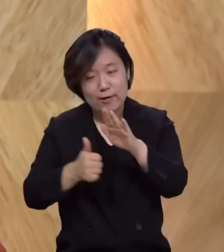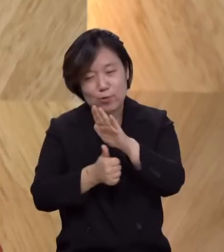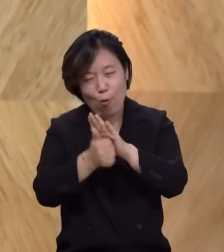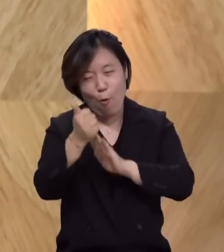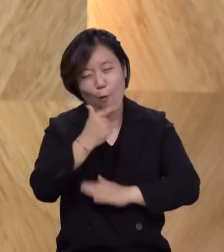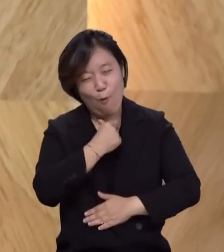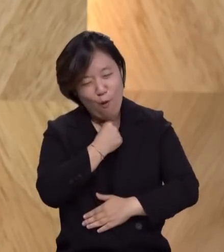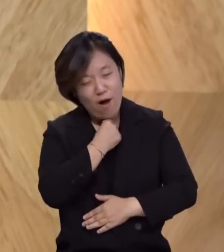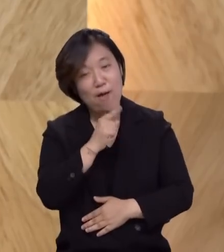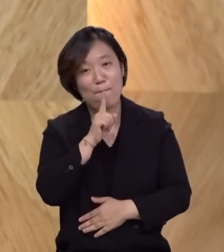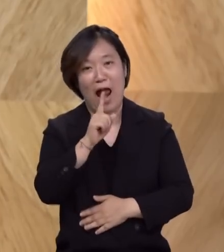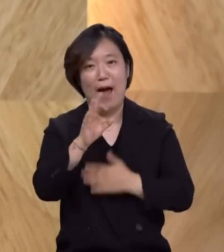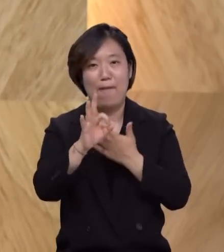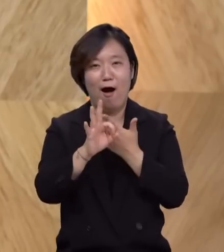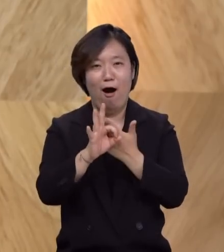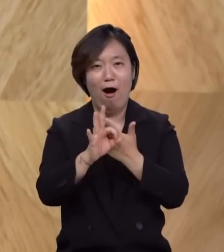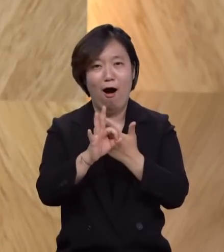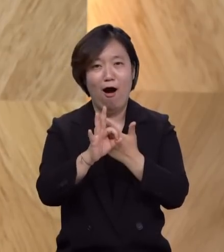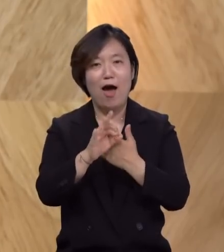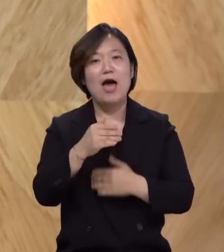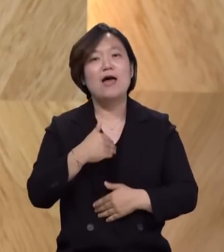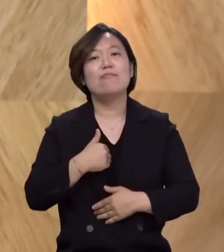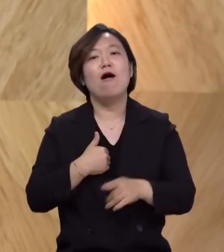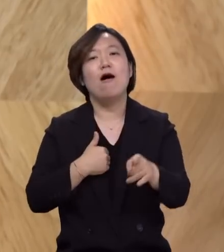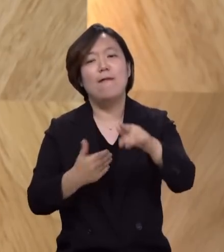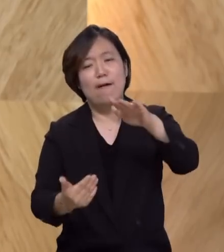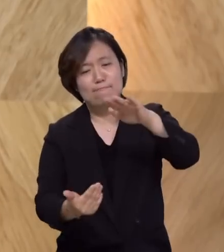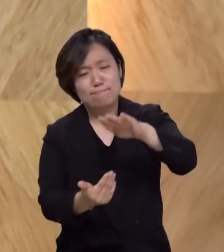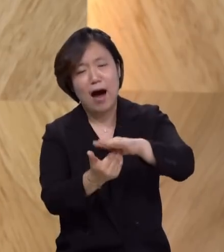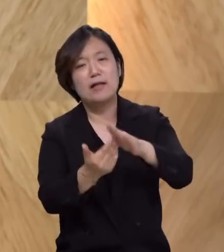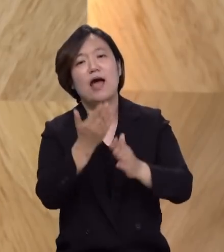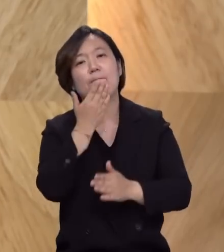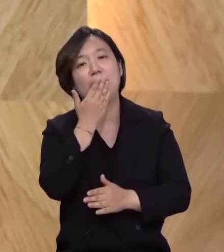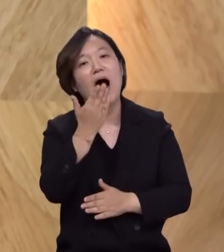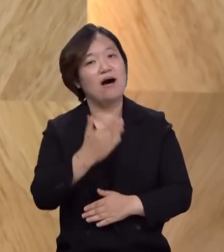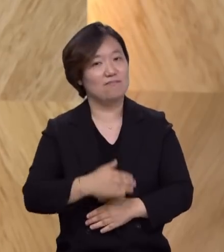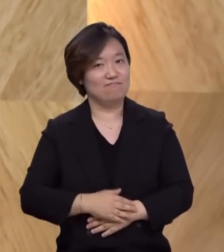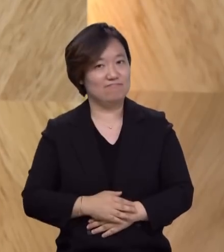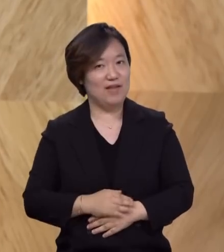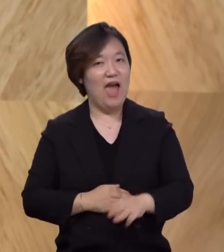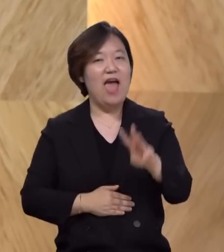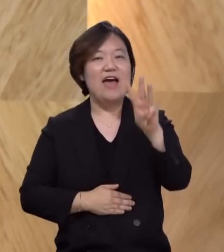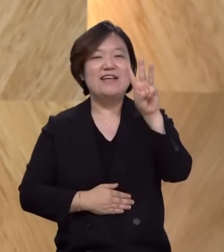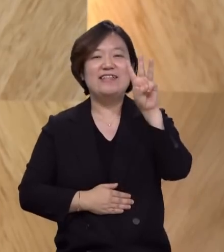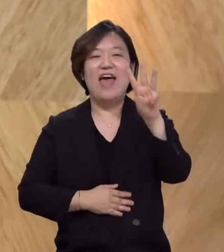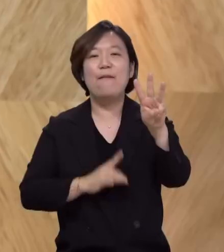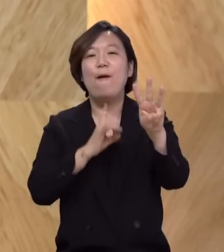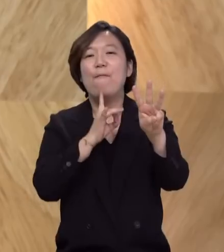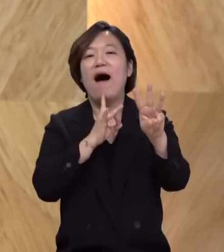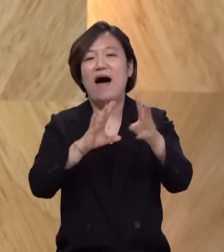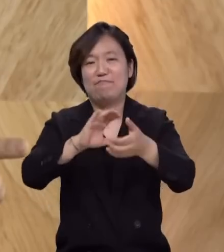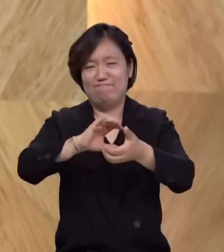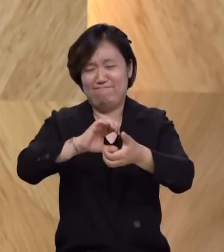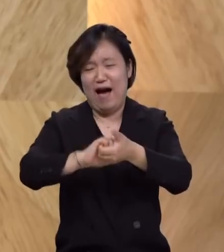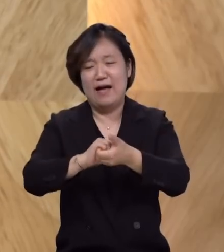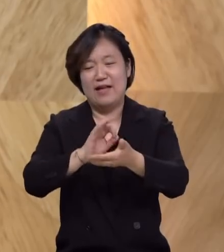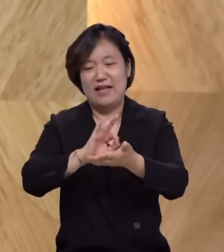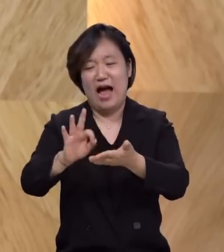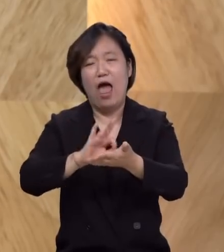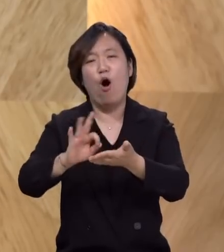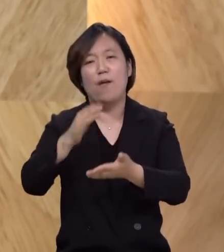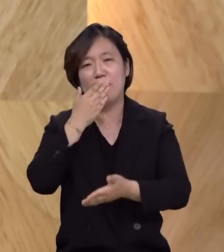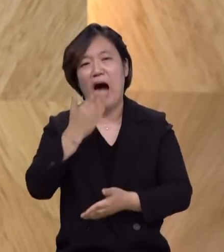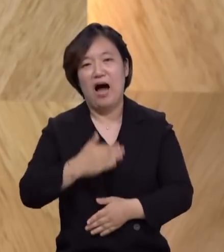말하며 반드시 소원이 이루어질 것이다 단 딱 세 번만 쓸 수가 있다 한